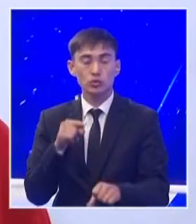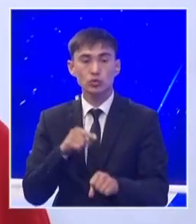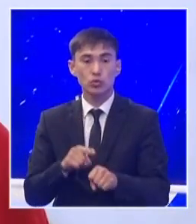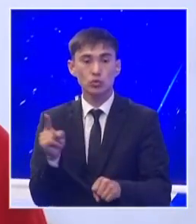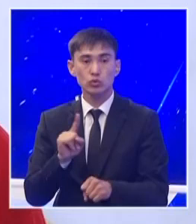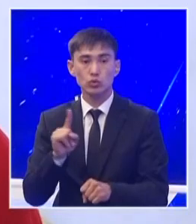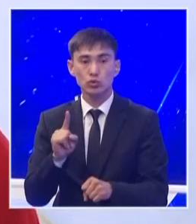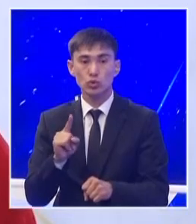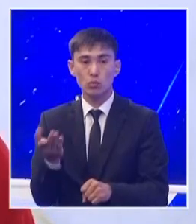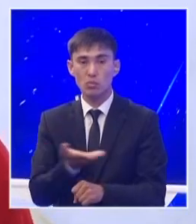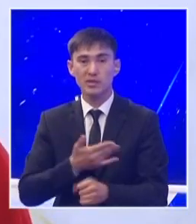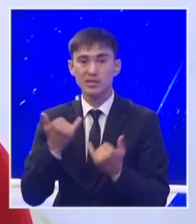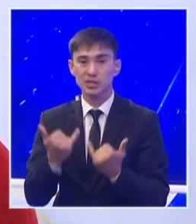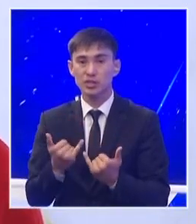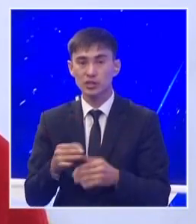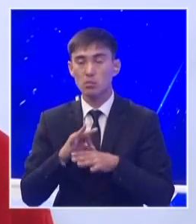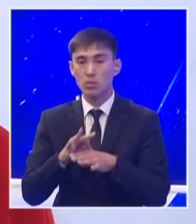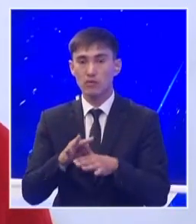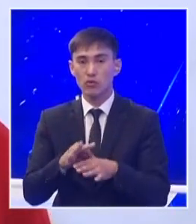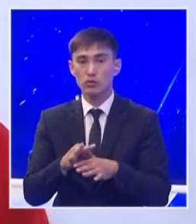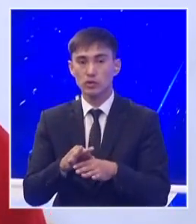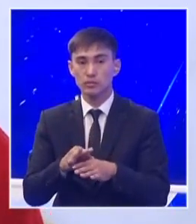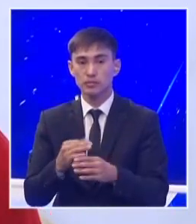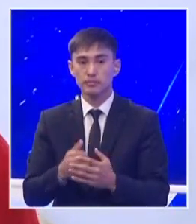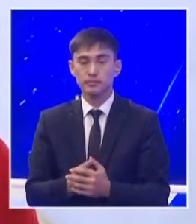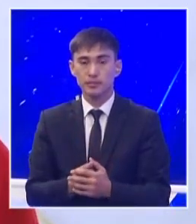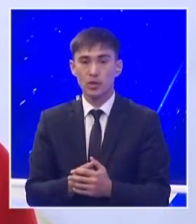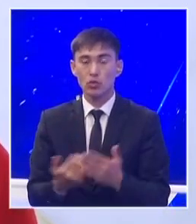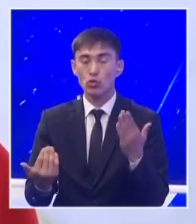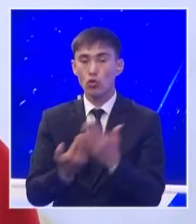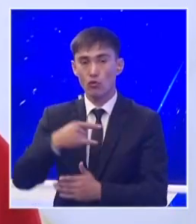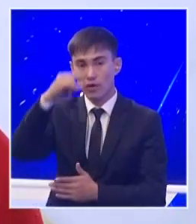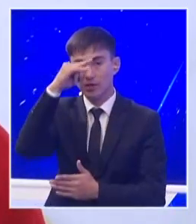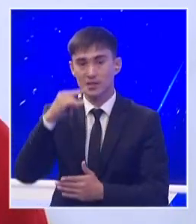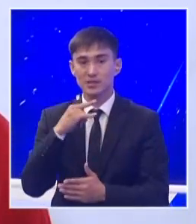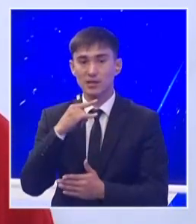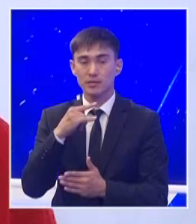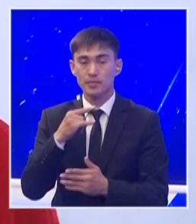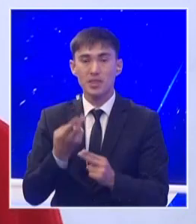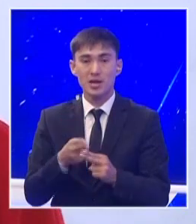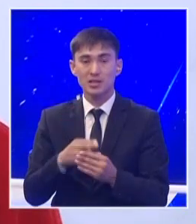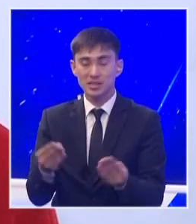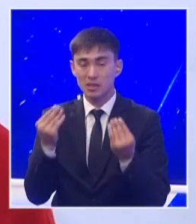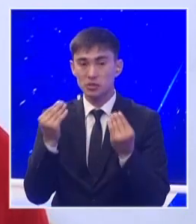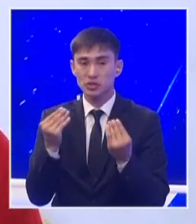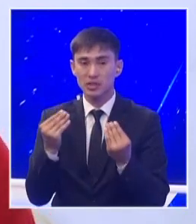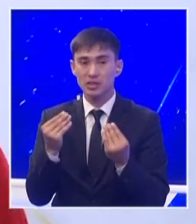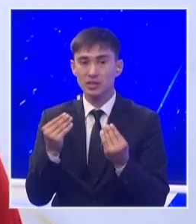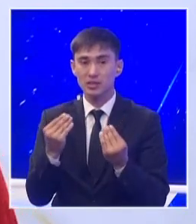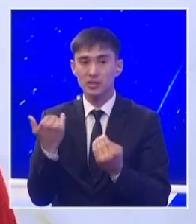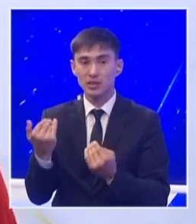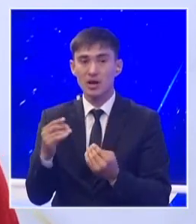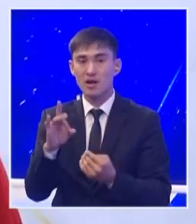что мы сейчас это проводим накануне нового Казахстана. Это замечательно,